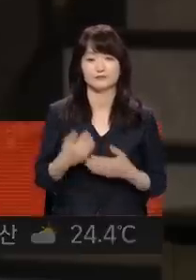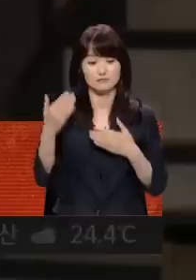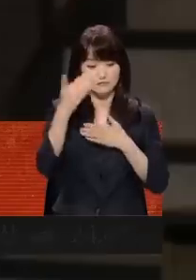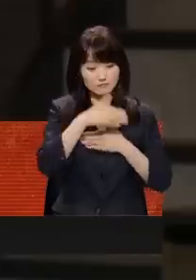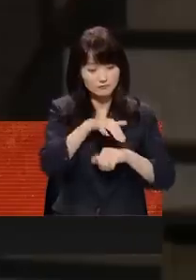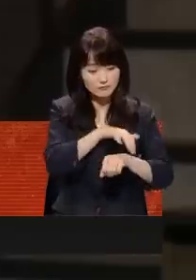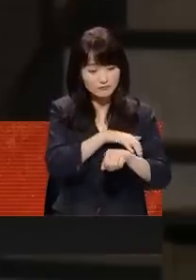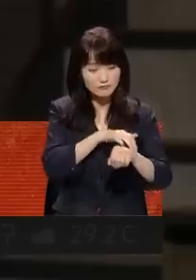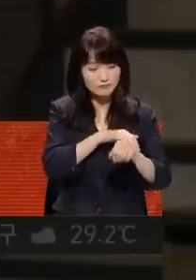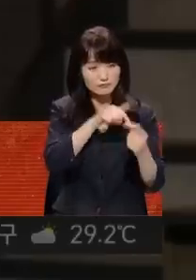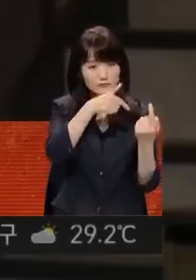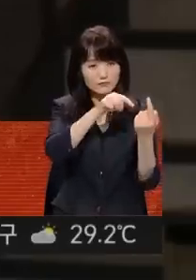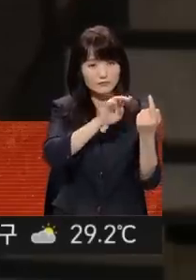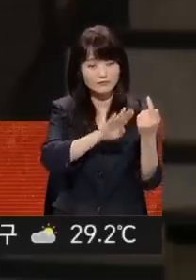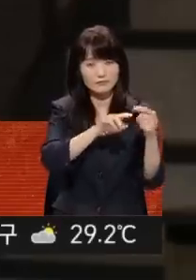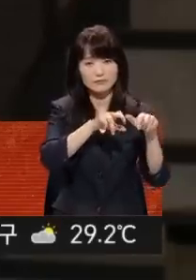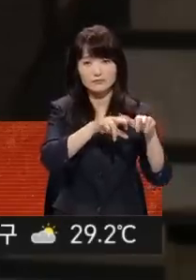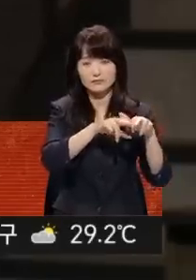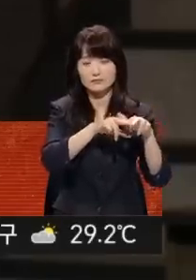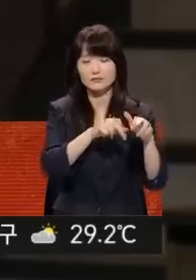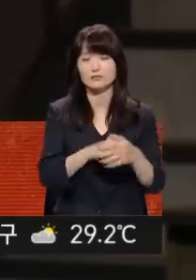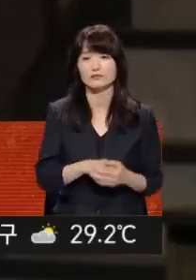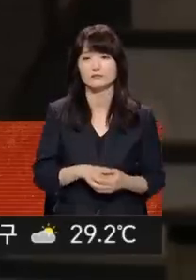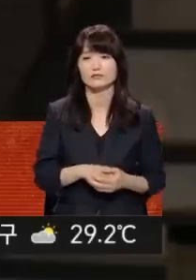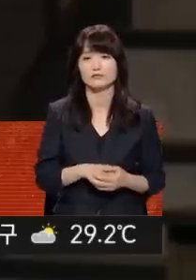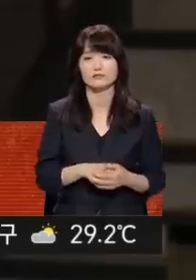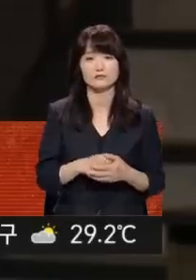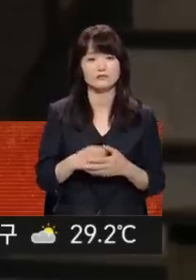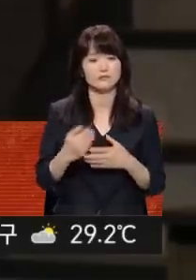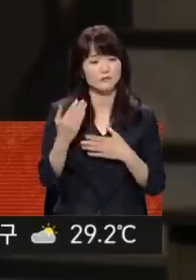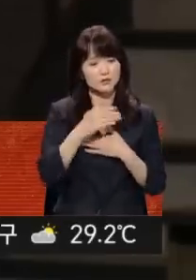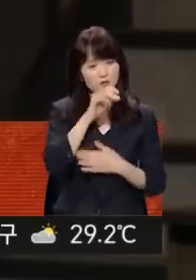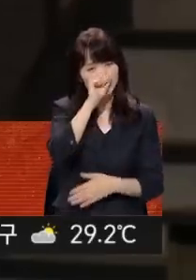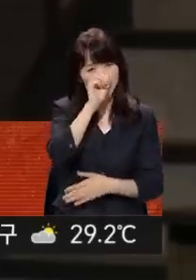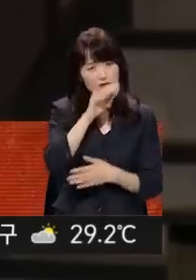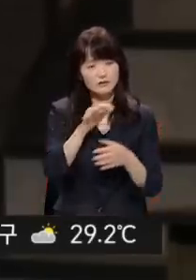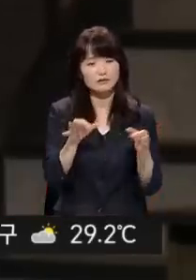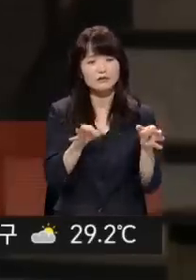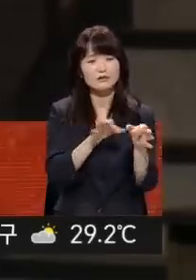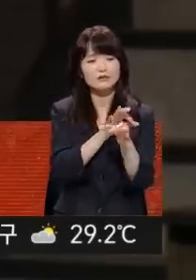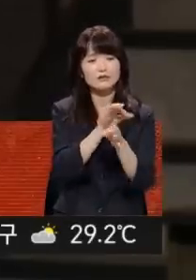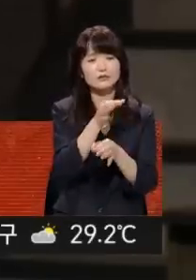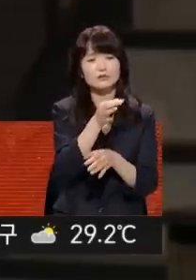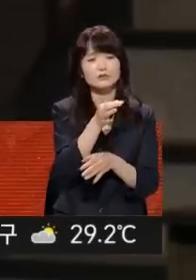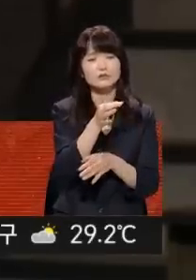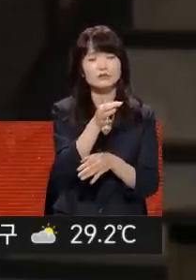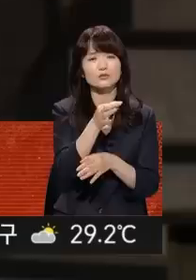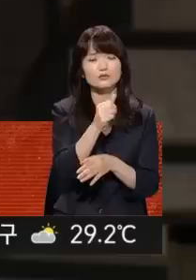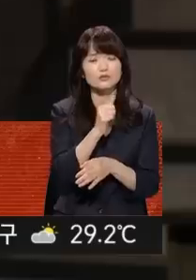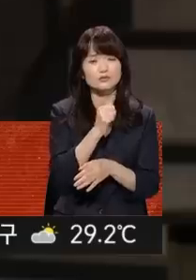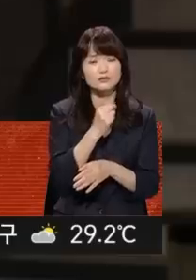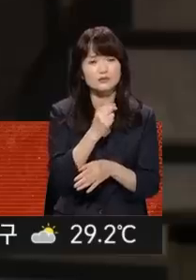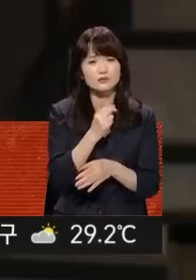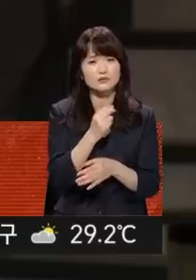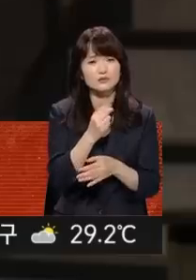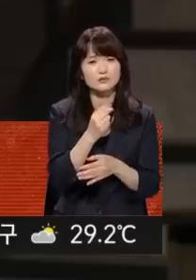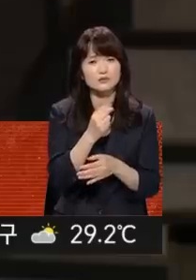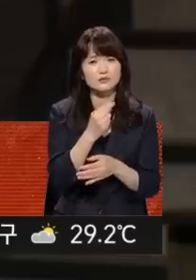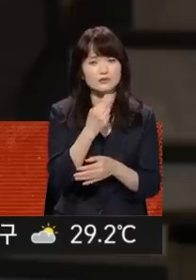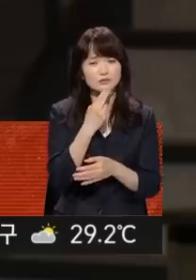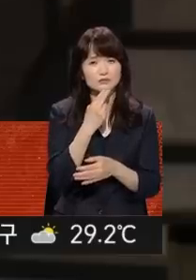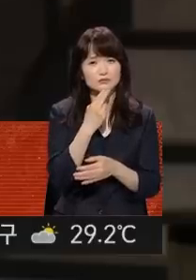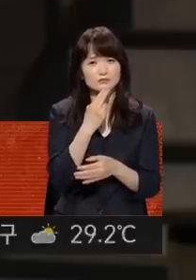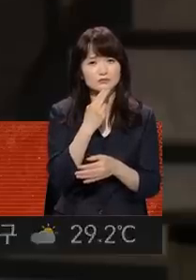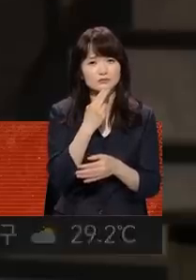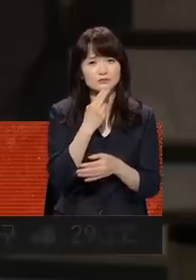1급이라는 것과 욕창 그리고 뭐 건강이 별로 좋지 않고 경제적인 사정이 좋지 않으면 이런 행위를 갖다 한다 하더라도 이것이